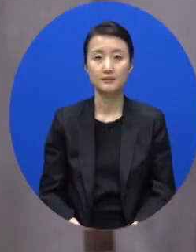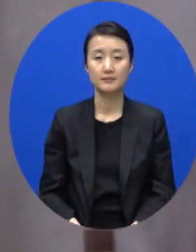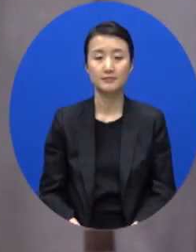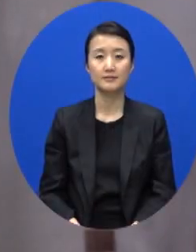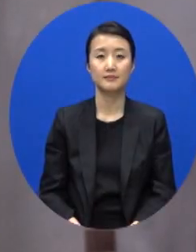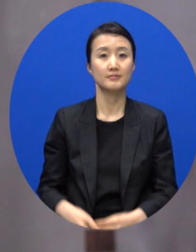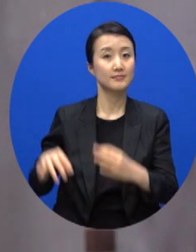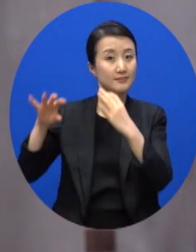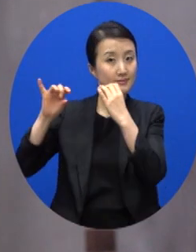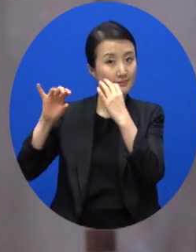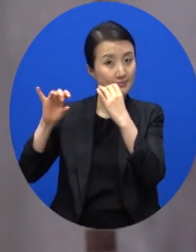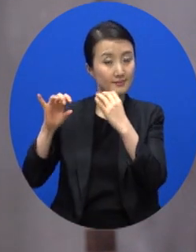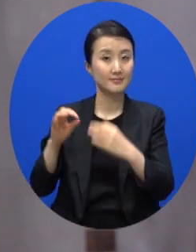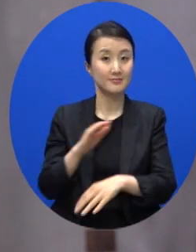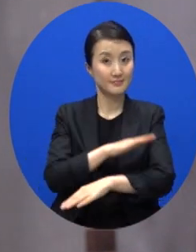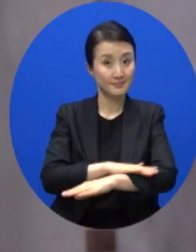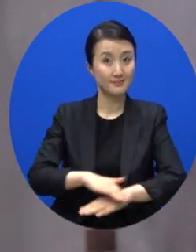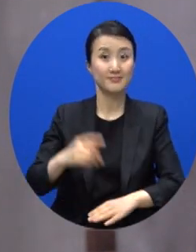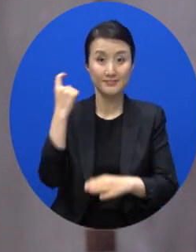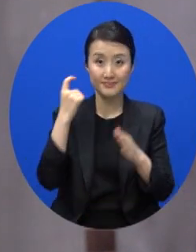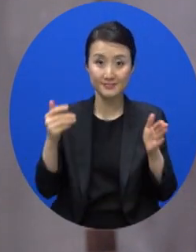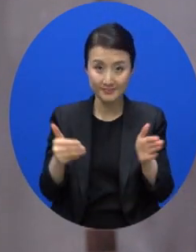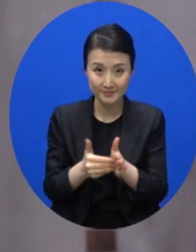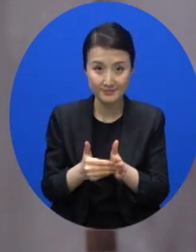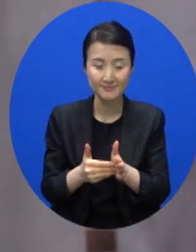대금 소리 잘 들어보셨죠?